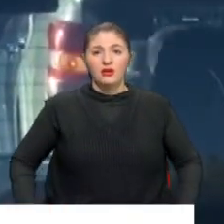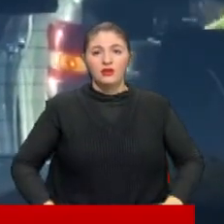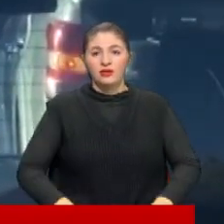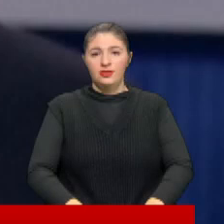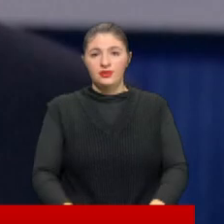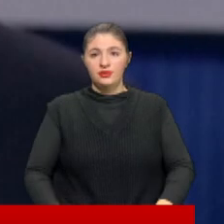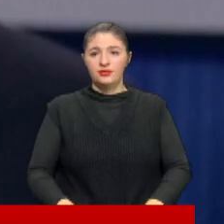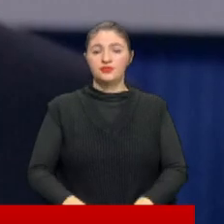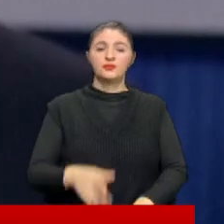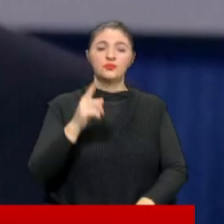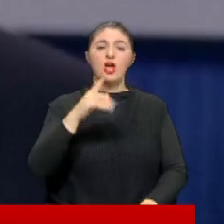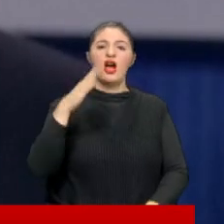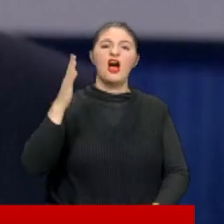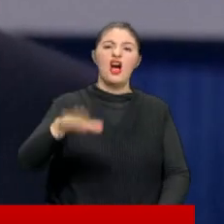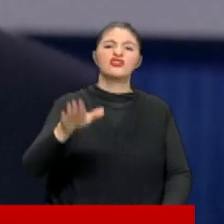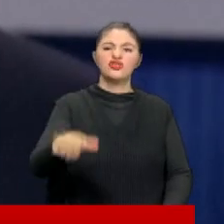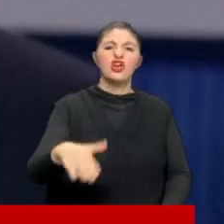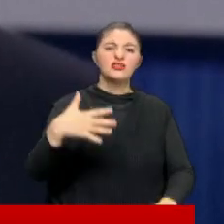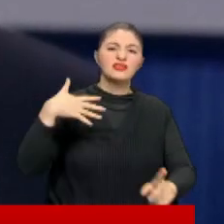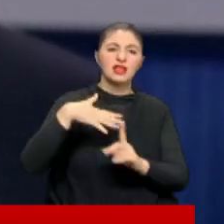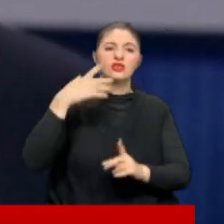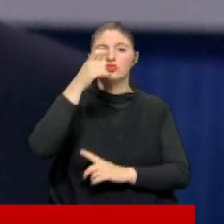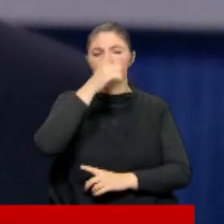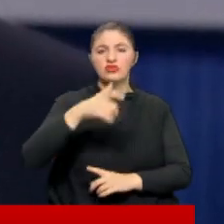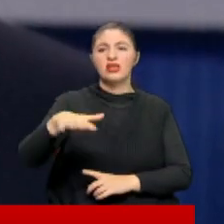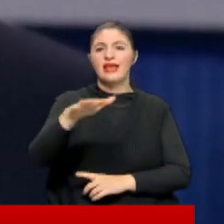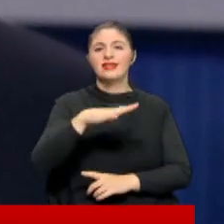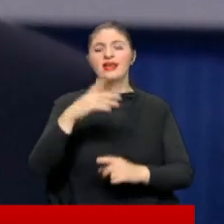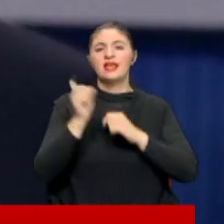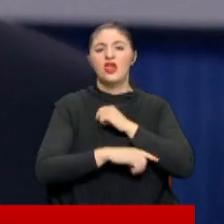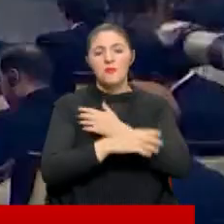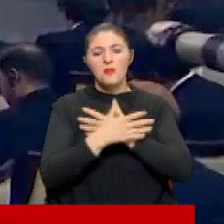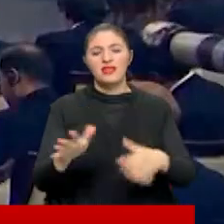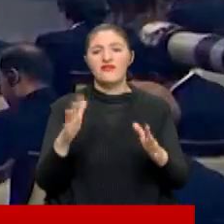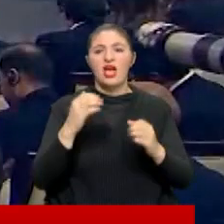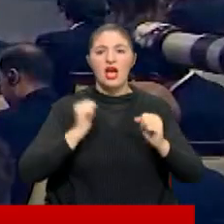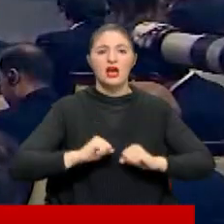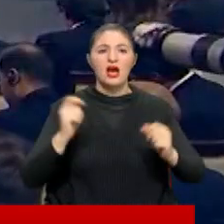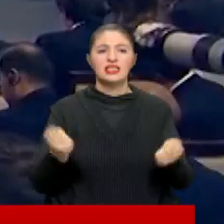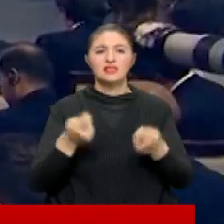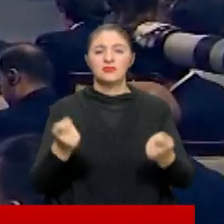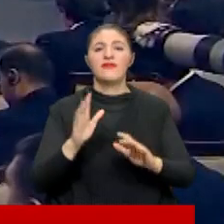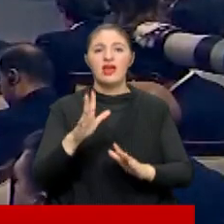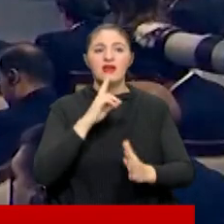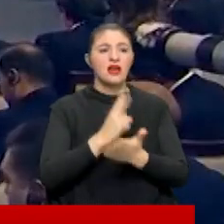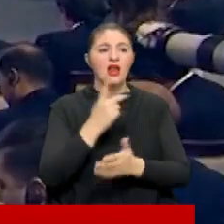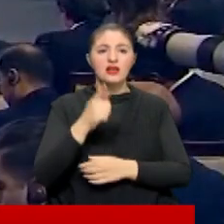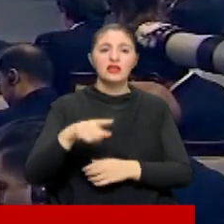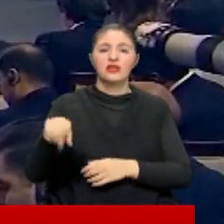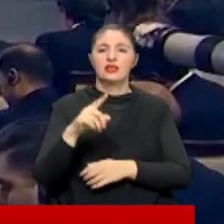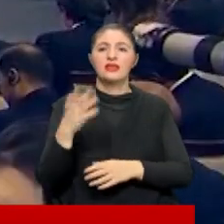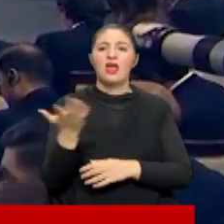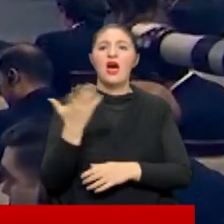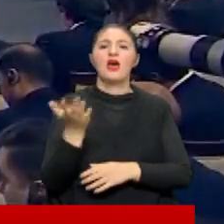var bu alçakça saldırı Türkiye'nin terörü bertaraf etme azmini ve kararlılığını